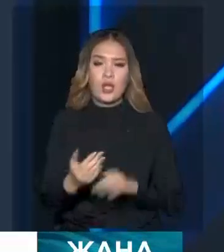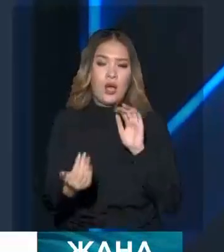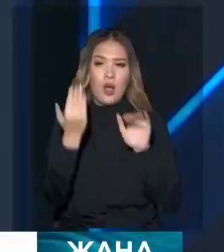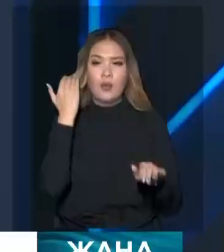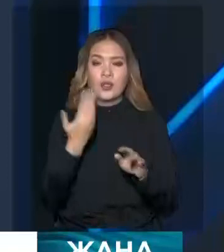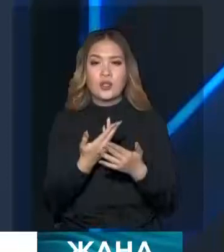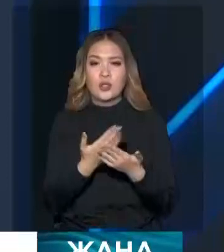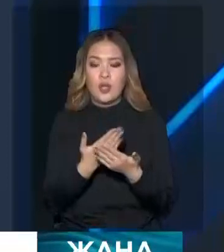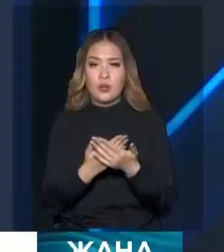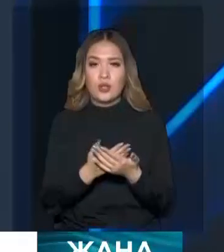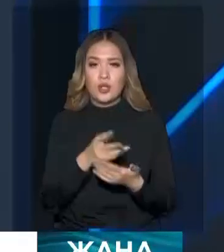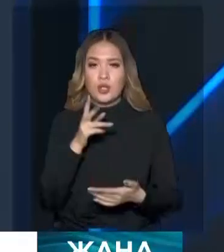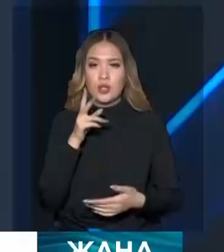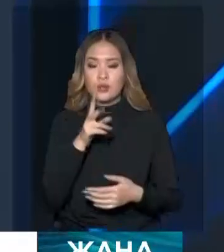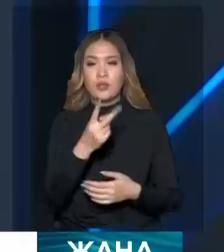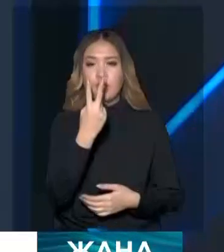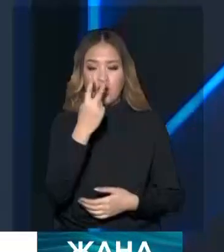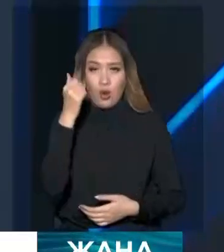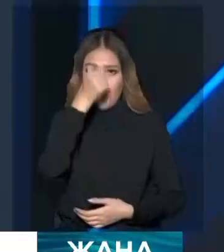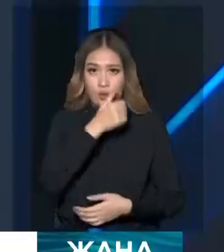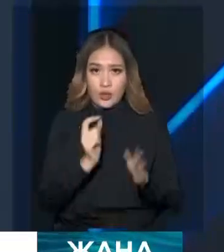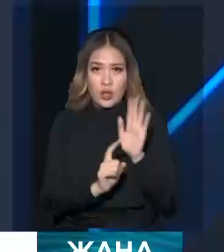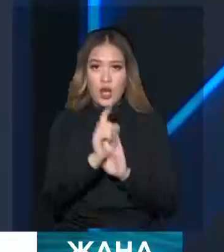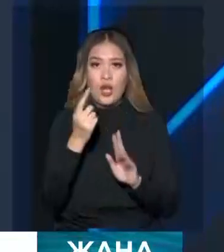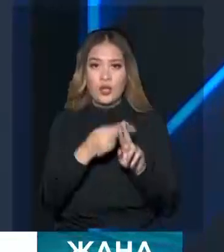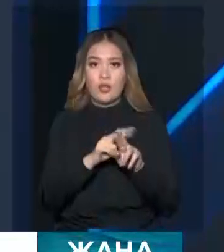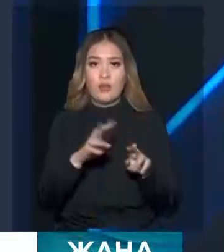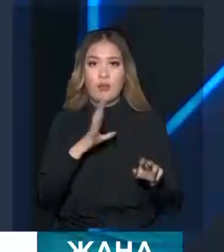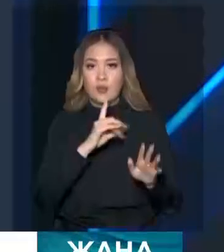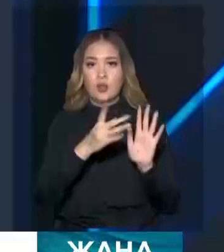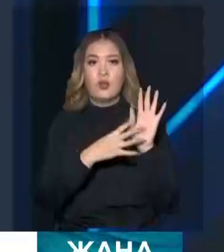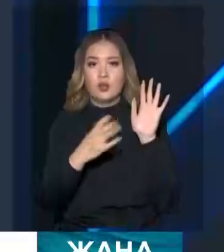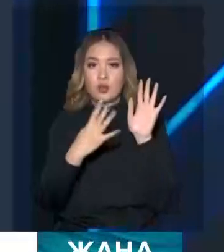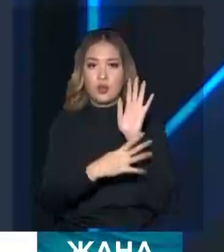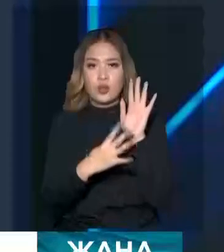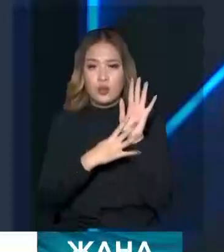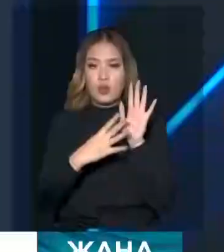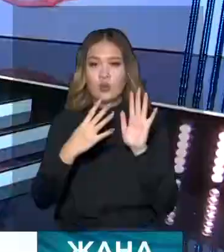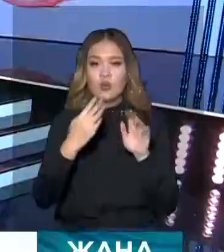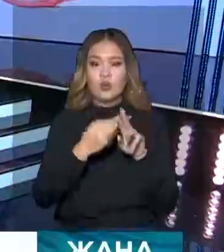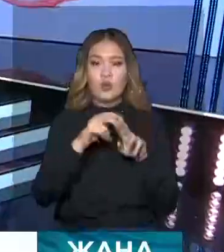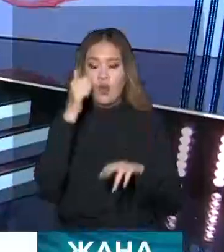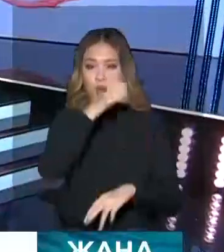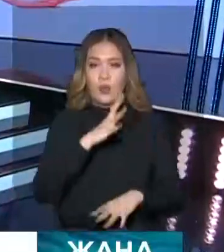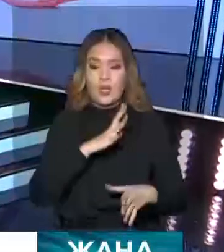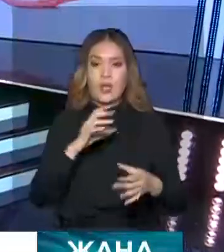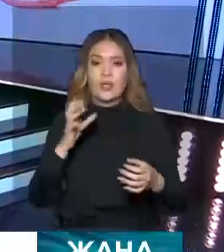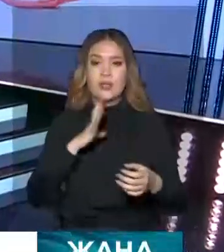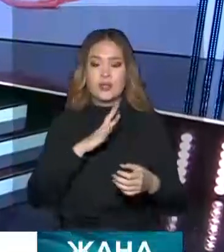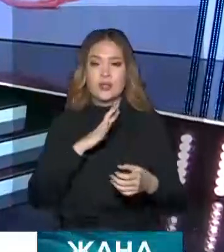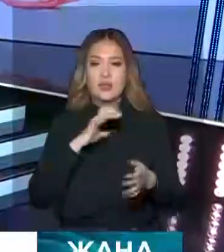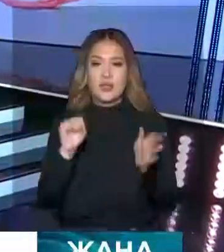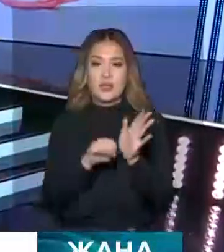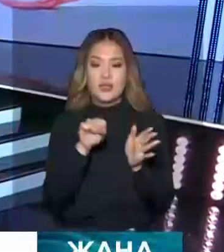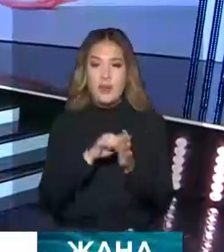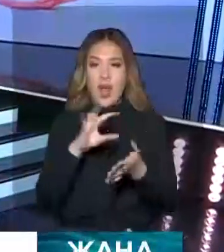болса, қазір енді жалпы айтатын болсақ, біз енді 1994 жылдан бастап қысқы олимпиада ойындарына қатыстық қой.